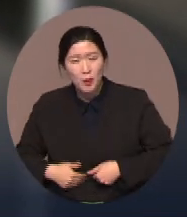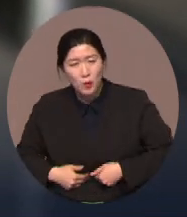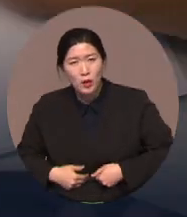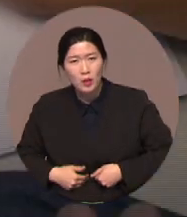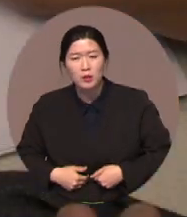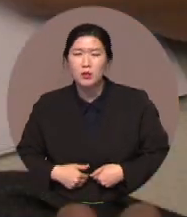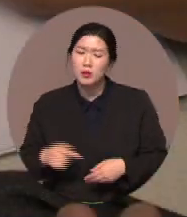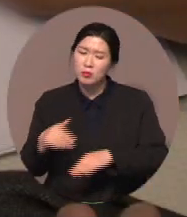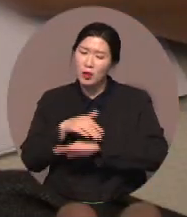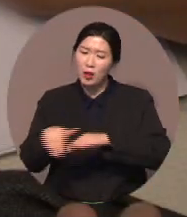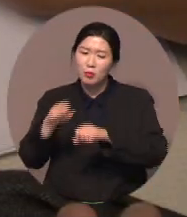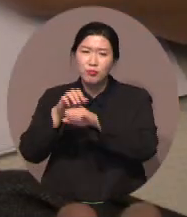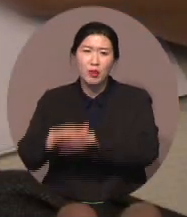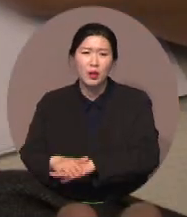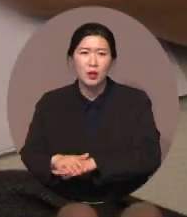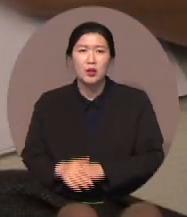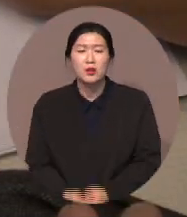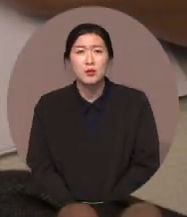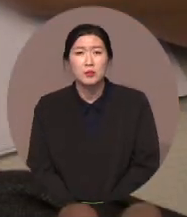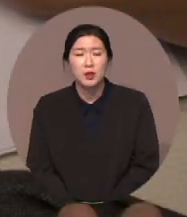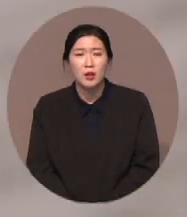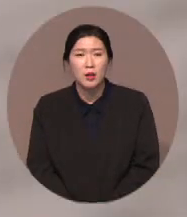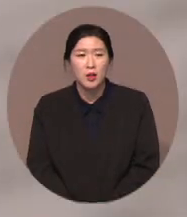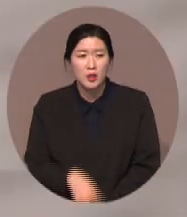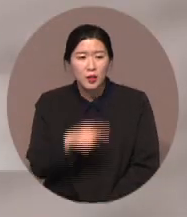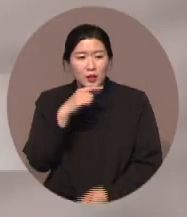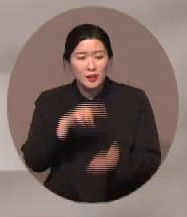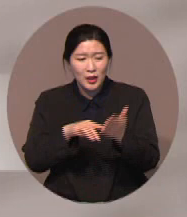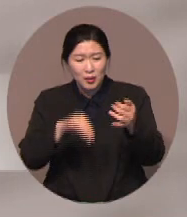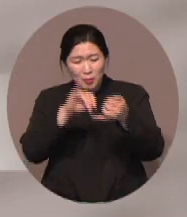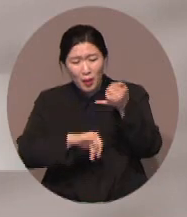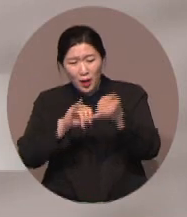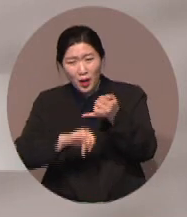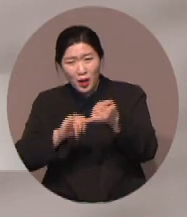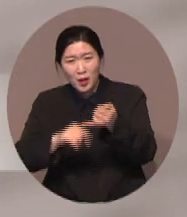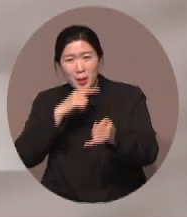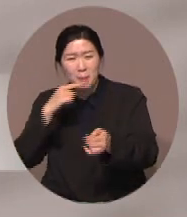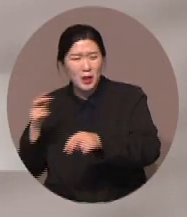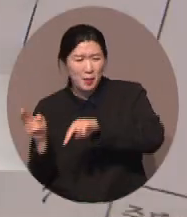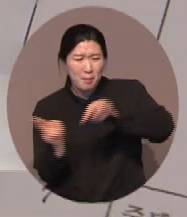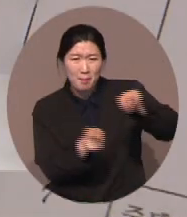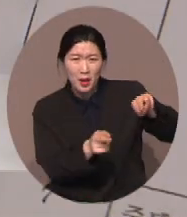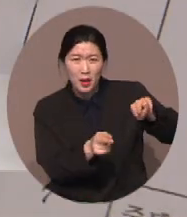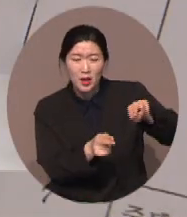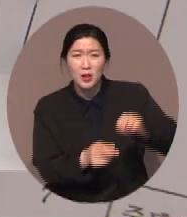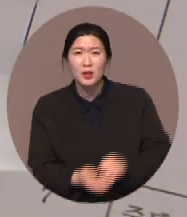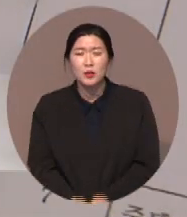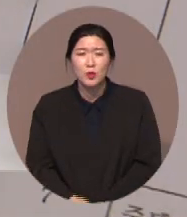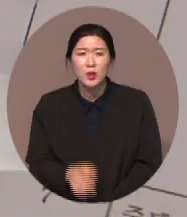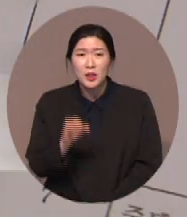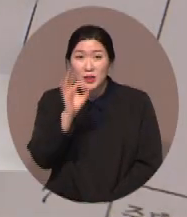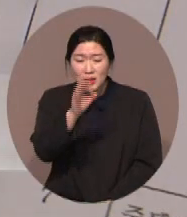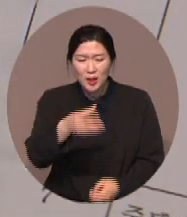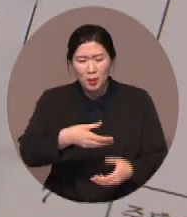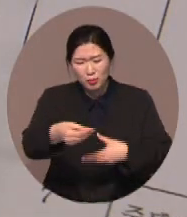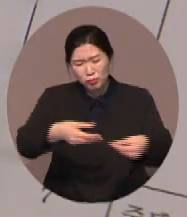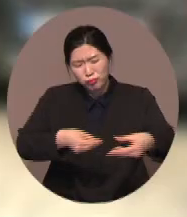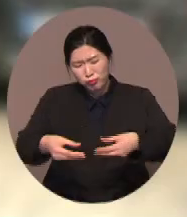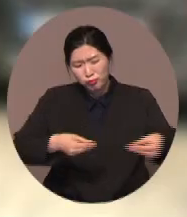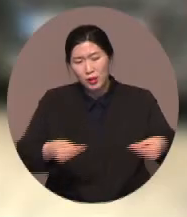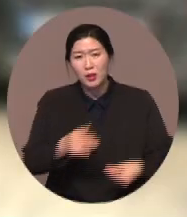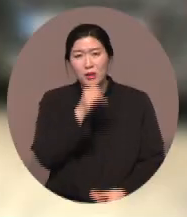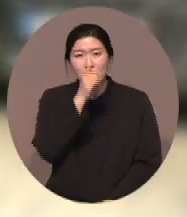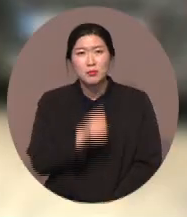며칠 오라니까 건물에는 세금 체납으로 압류도 걸려있고 거의 건물 가격만큼 은행 근저당이 잡혀